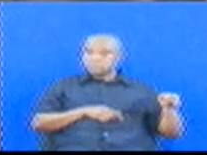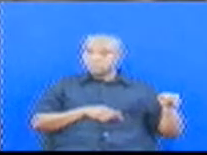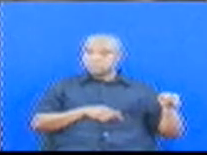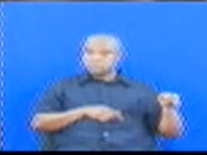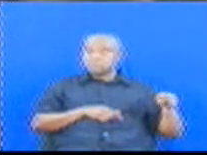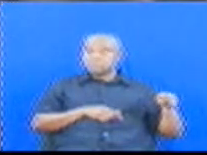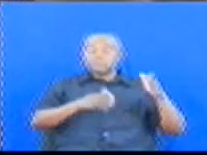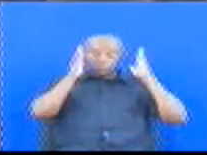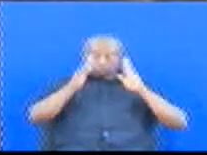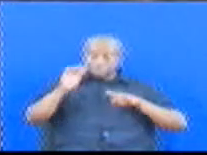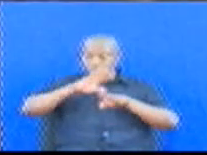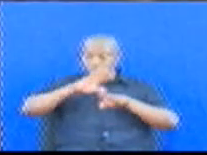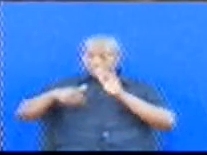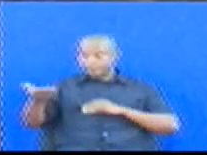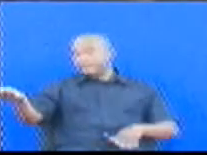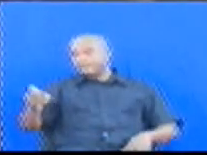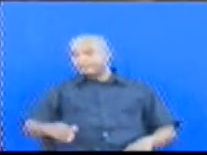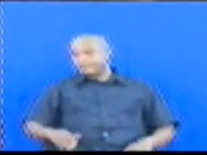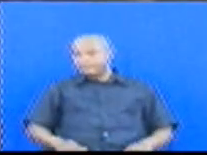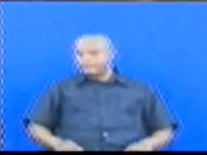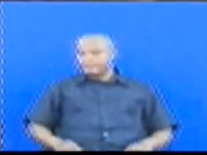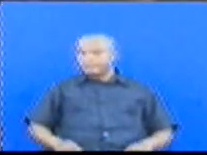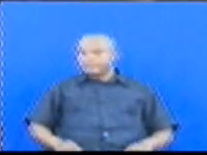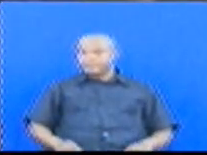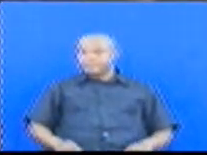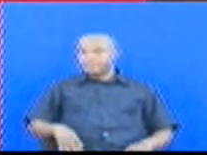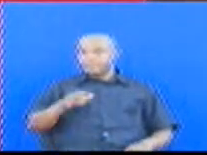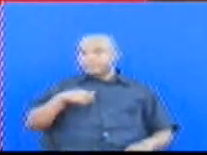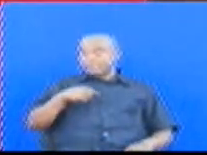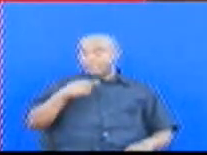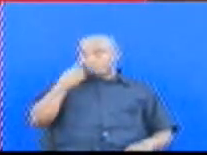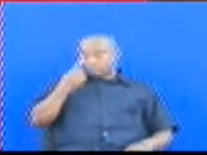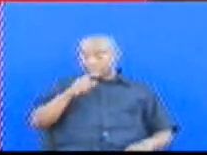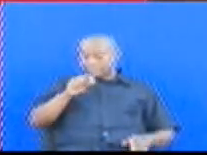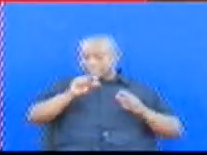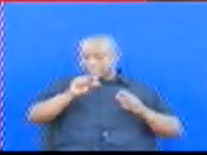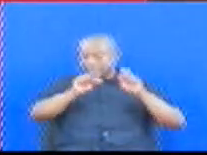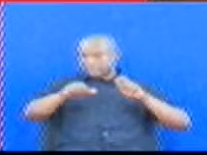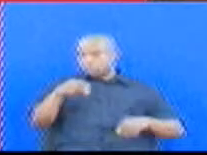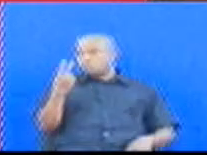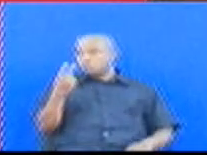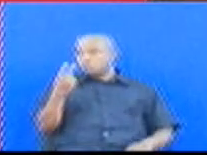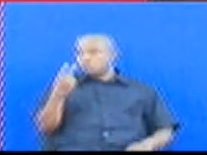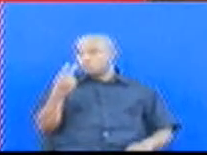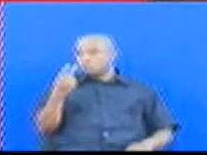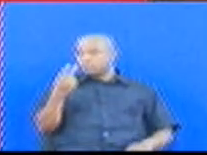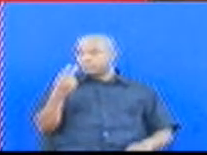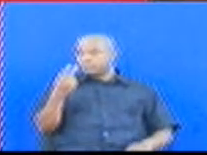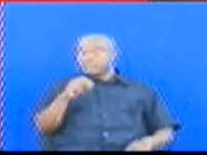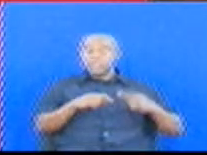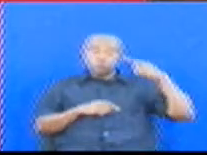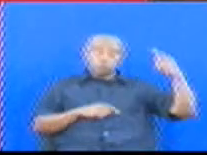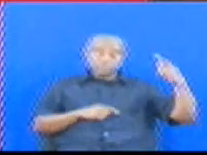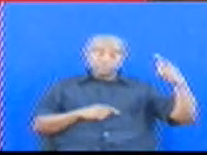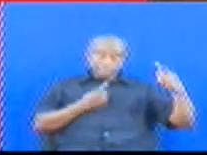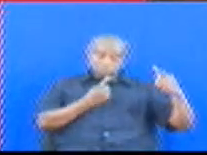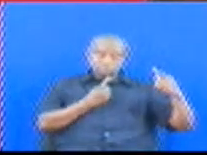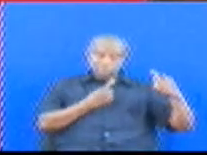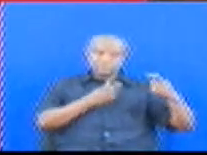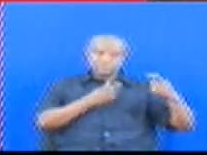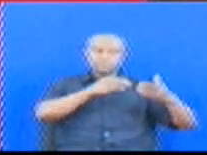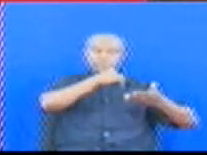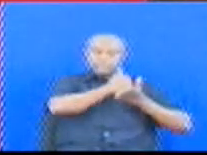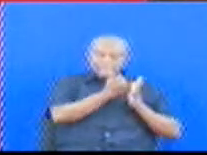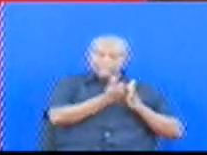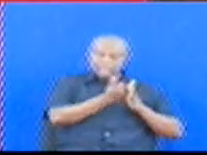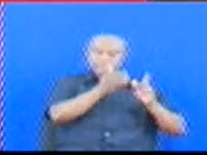Naibu Speaker, ni kwa vile tuko mbali, lakini ukiangalia subsection 2. Subsection 1 inaongelea department, unit na hivyo